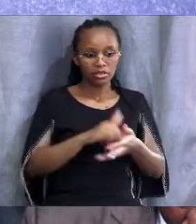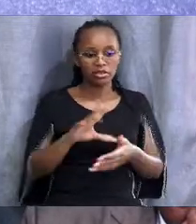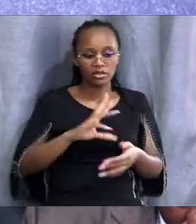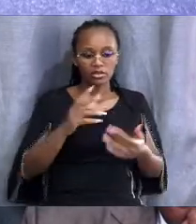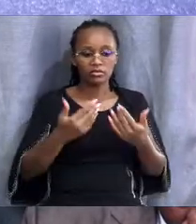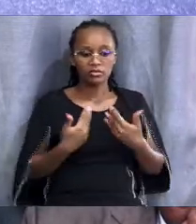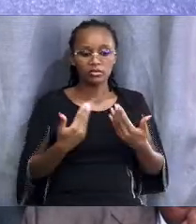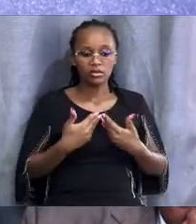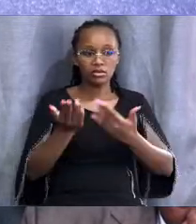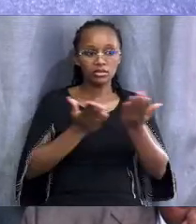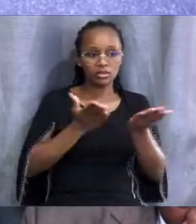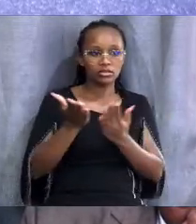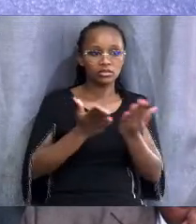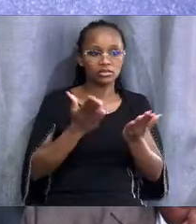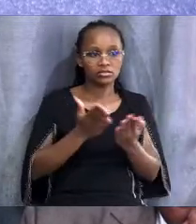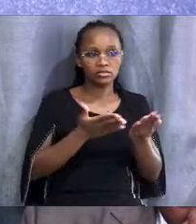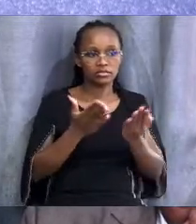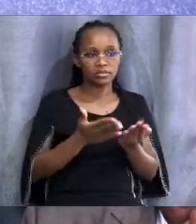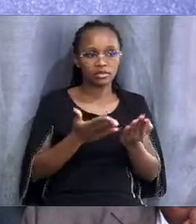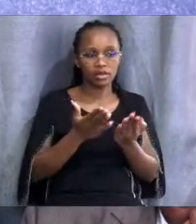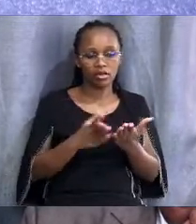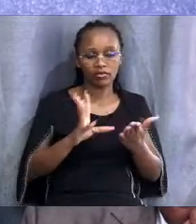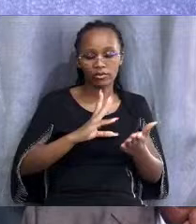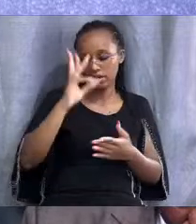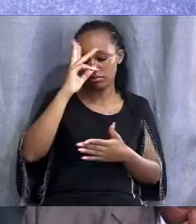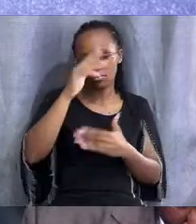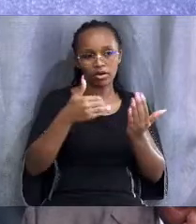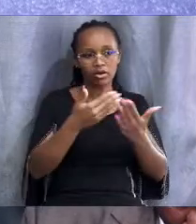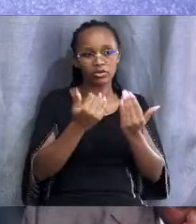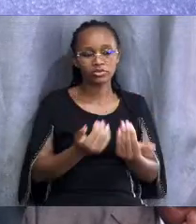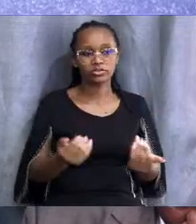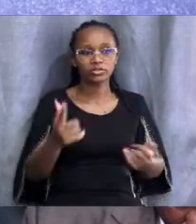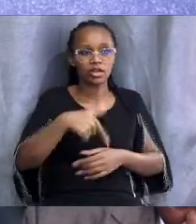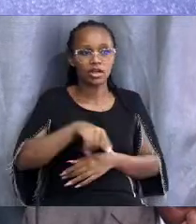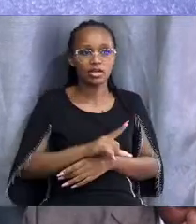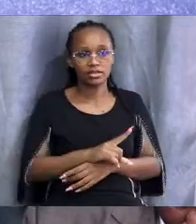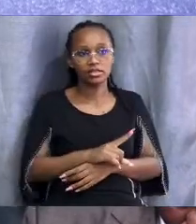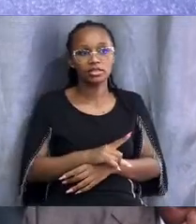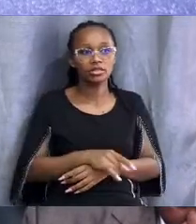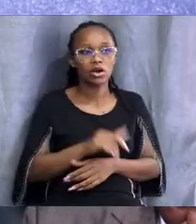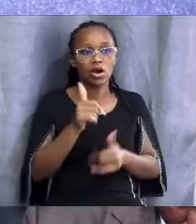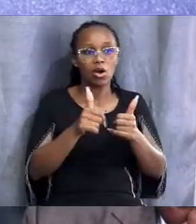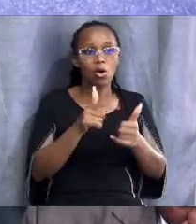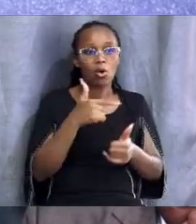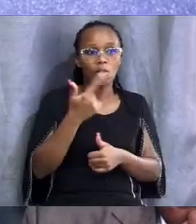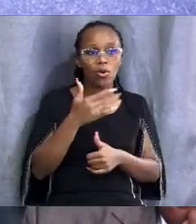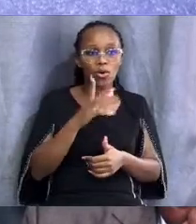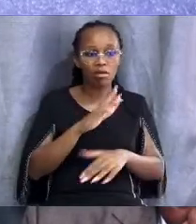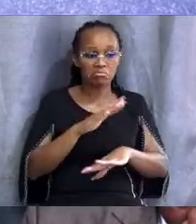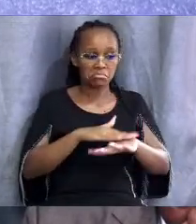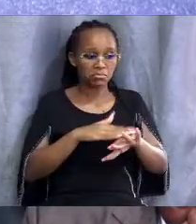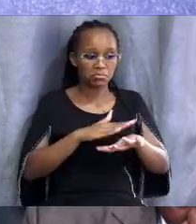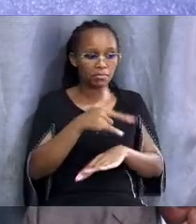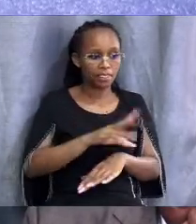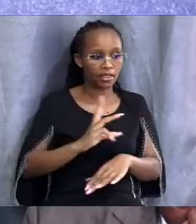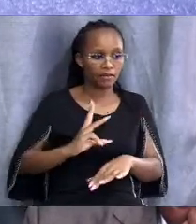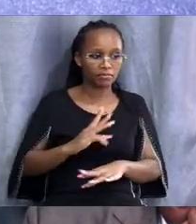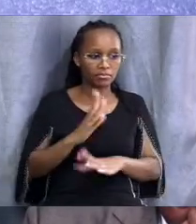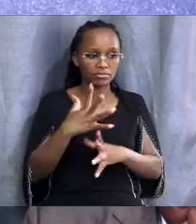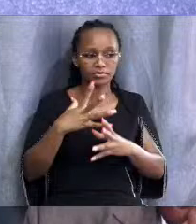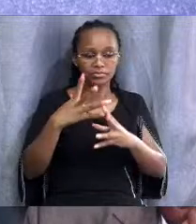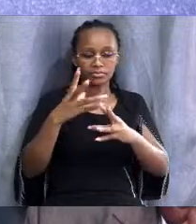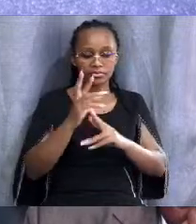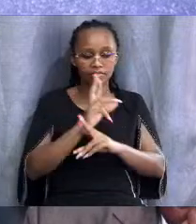na ibada maalum ya kuwakumbuka hawa watoto wetu ambao umewaita